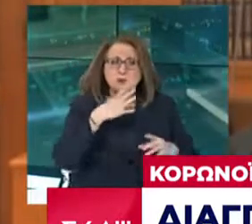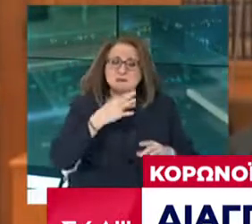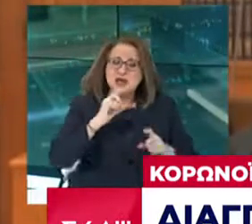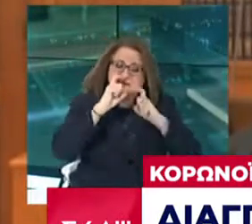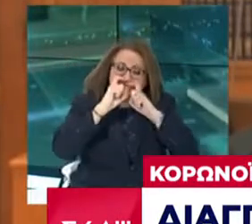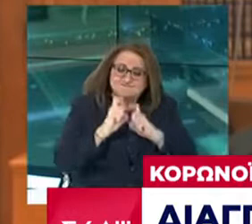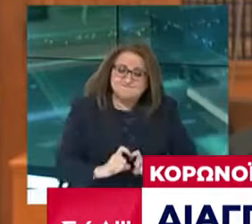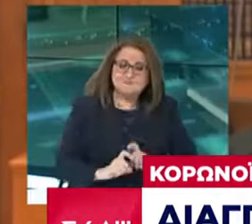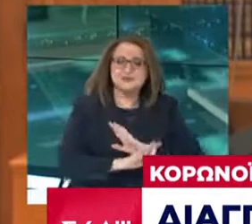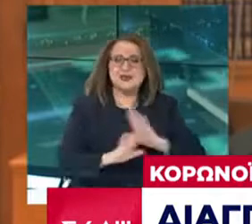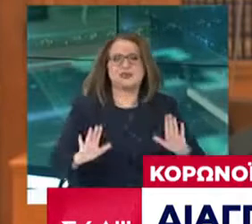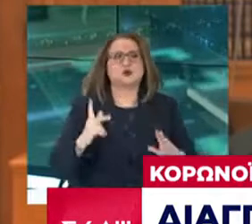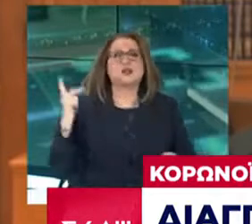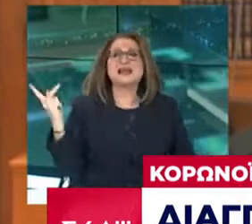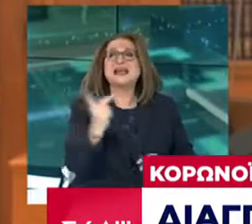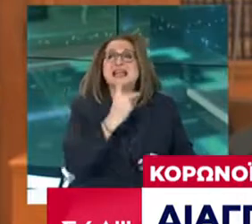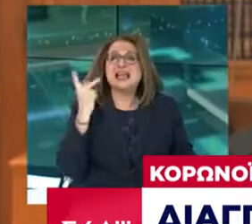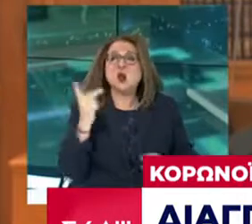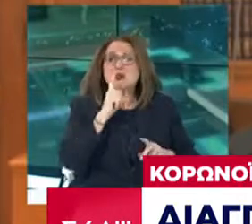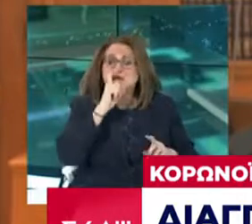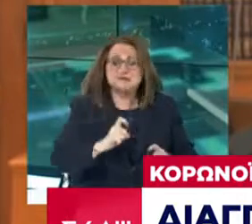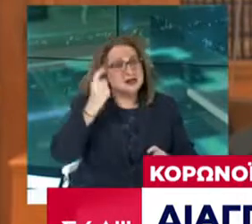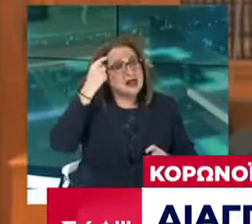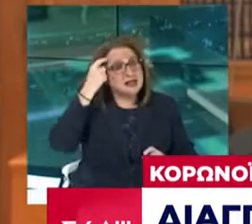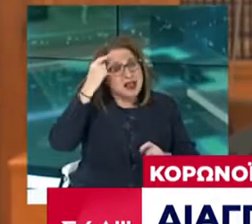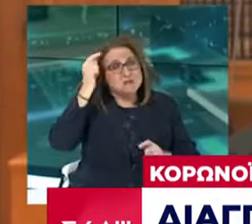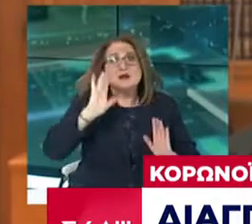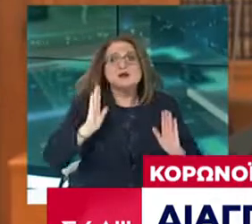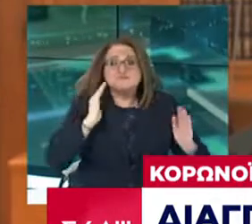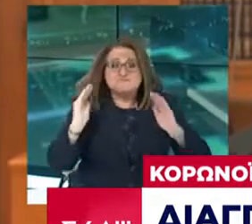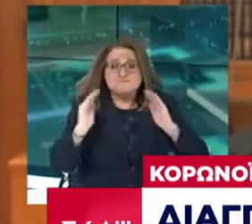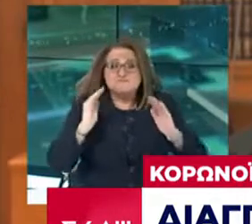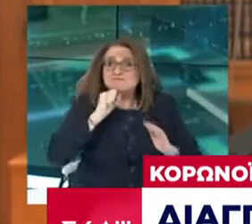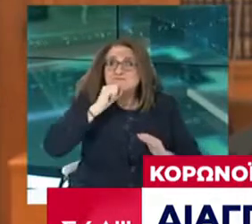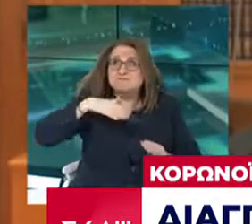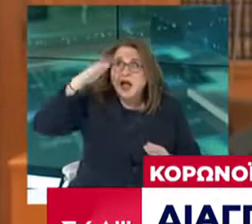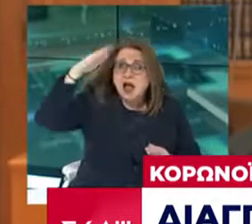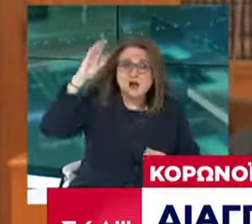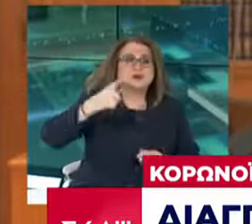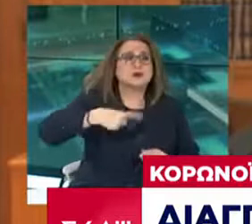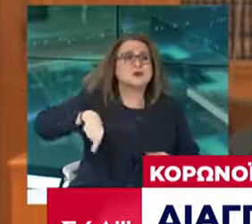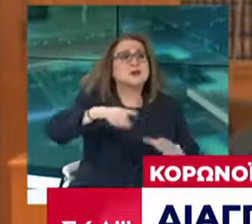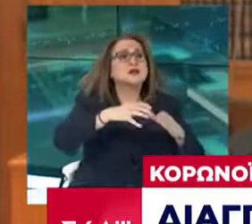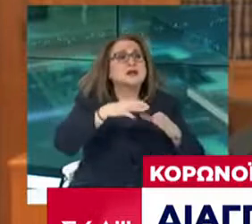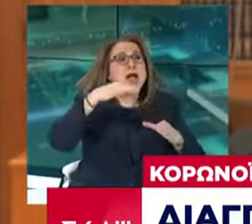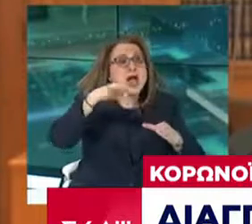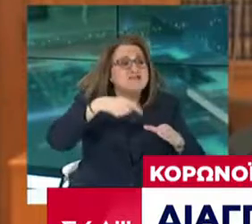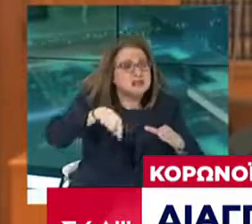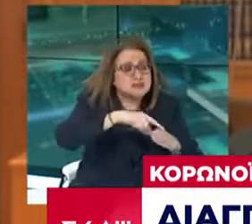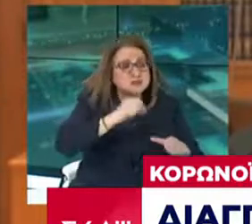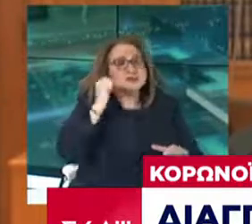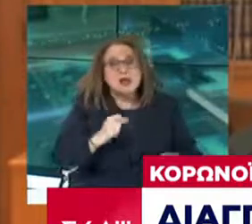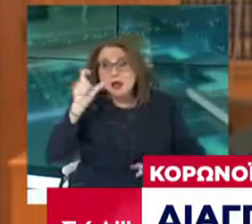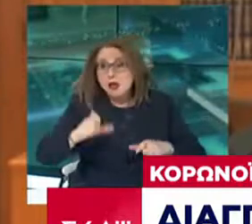αυτοπεριορισμού, που αφορά κυρίως τους ηλικιωμένους και τις ευπαθείς ομάδες, αλλά και τους υπολείπους πολίτες όταν έχουν συμπτώματα.